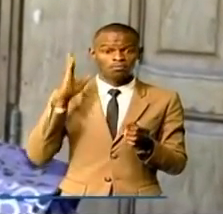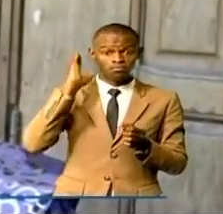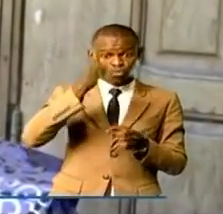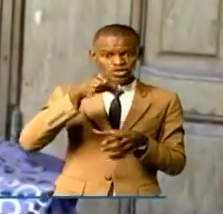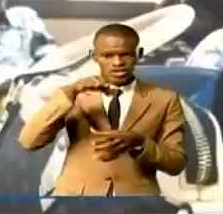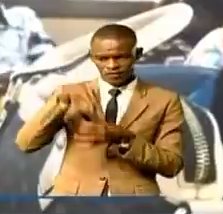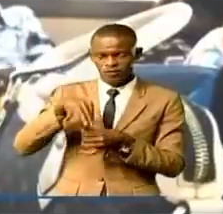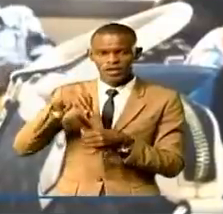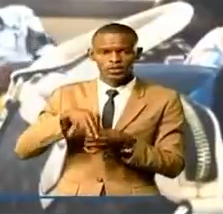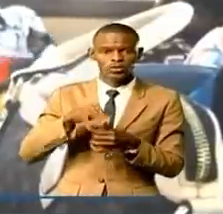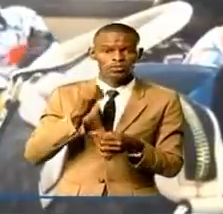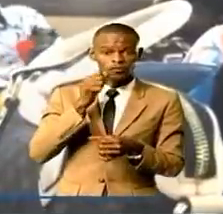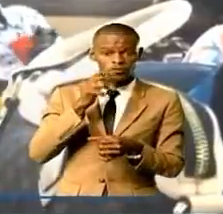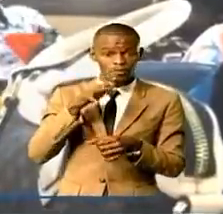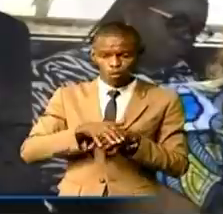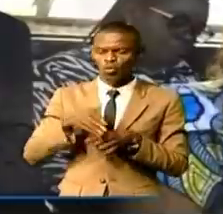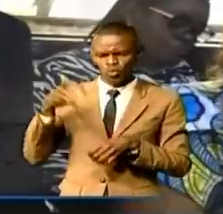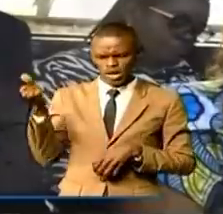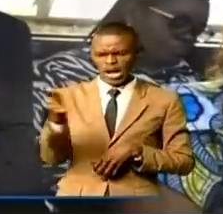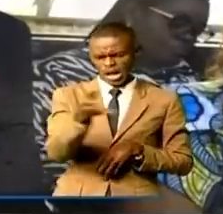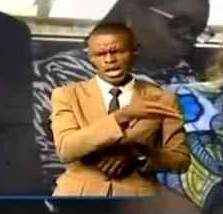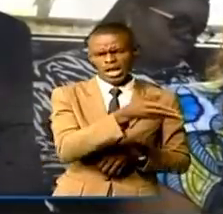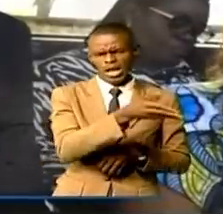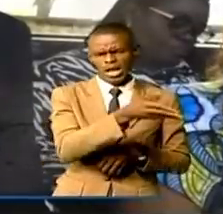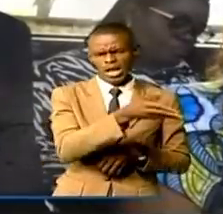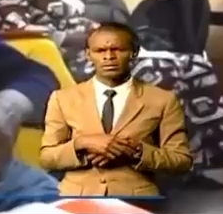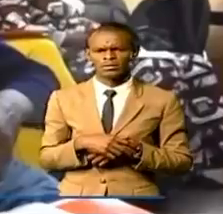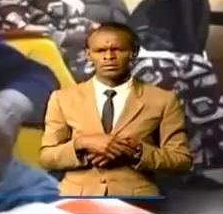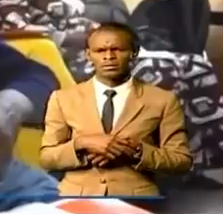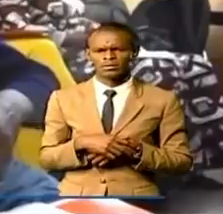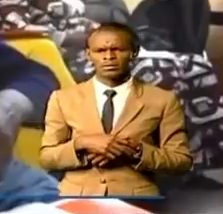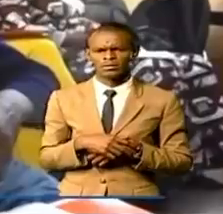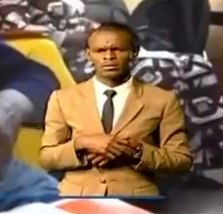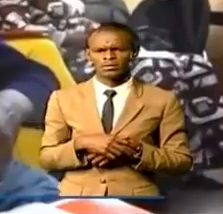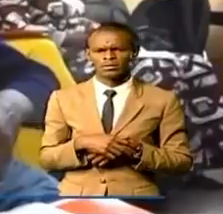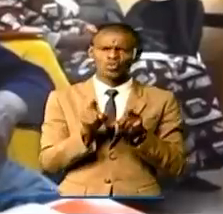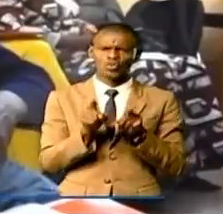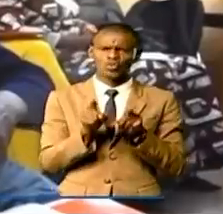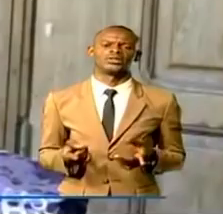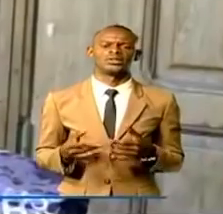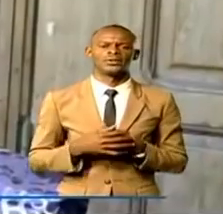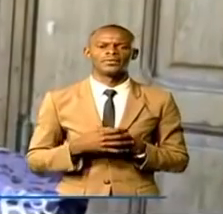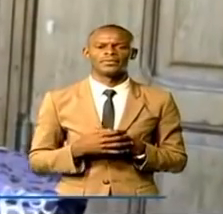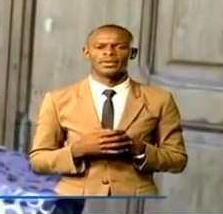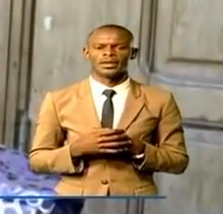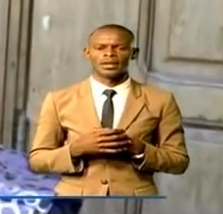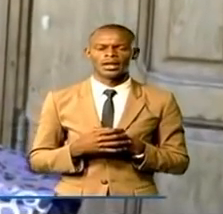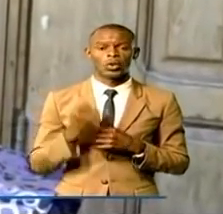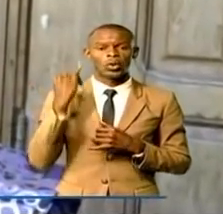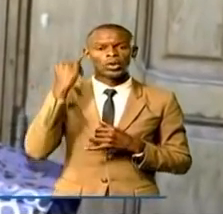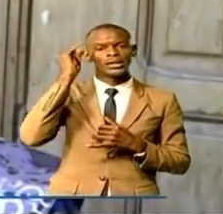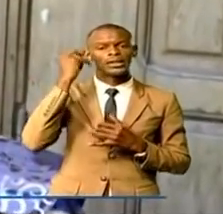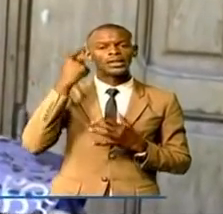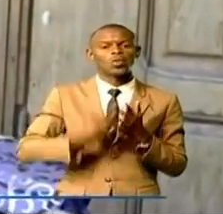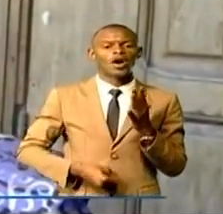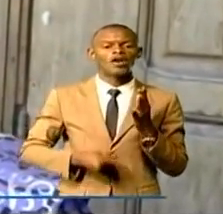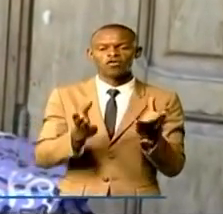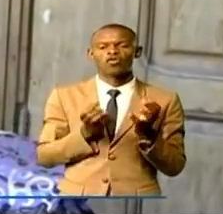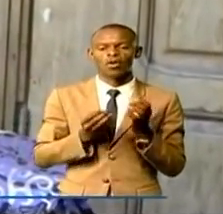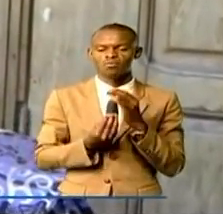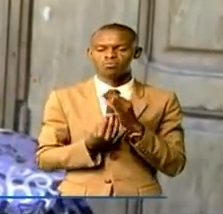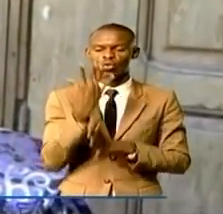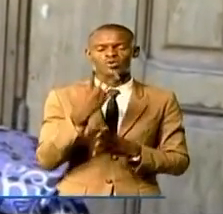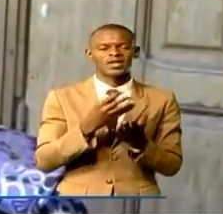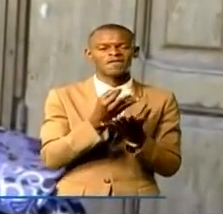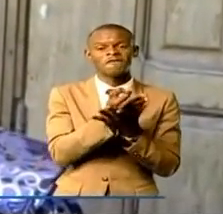électorale. Et là, nous allons, à la fin de cet atelier, produire une feuille de route avec des stratégies et